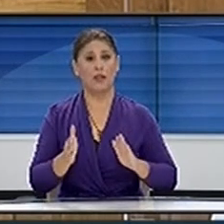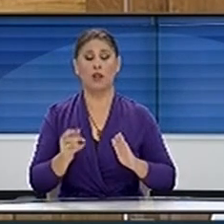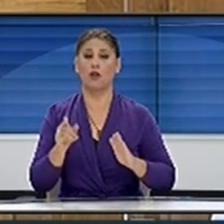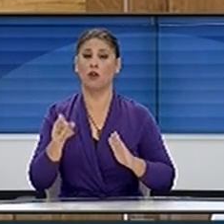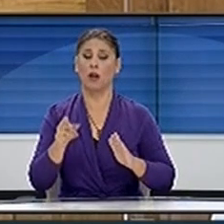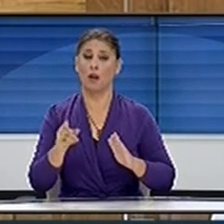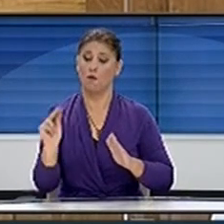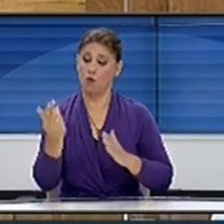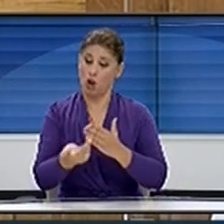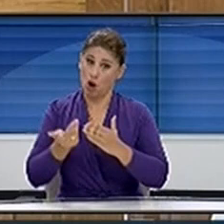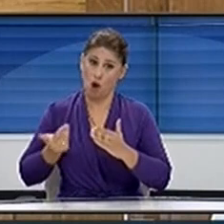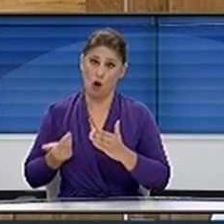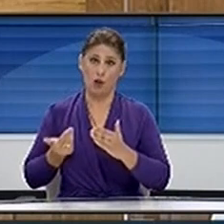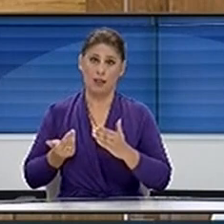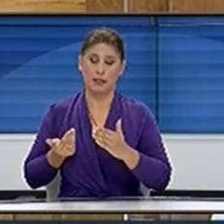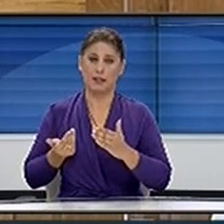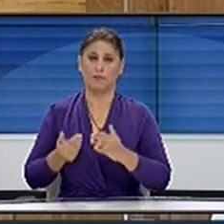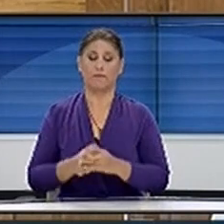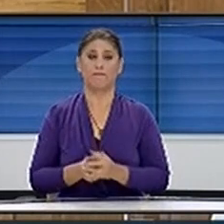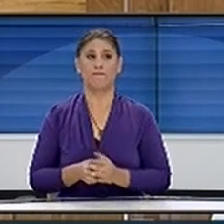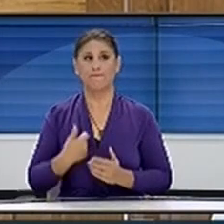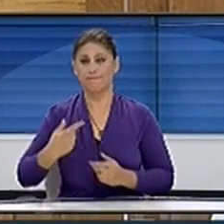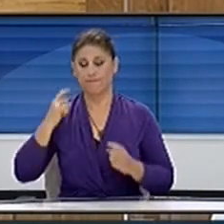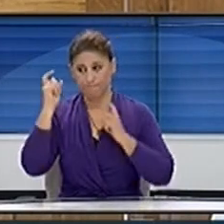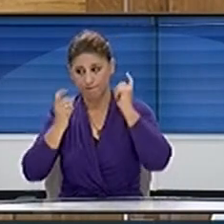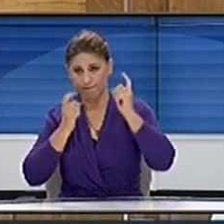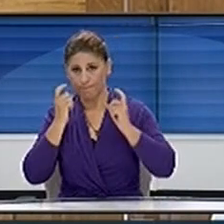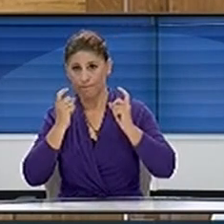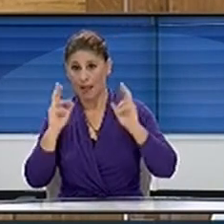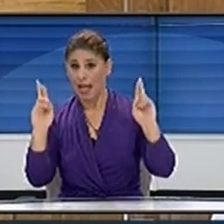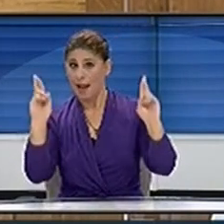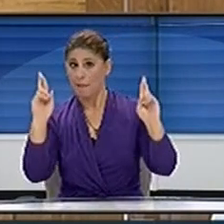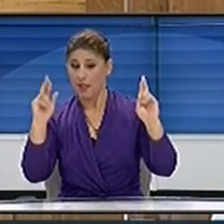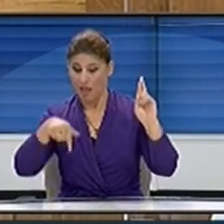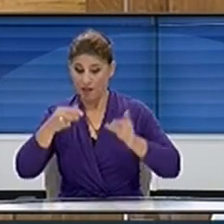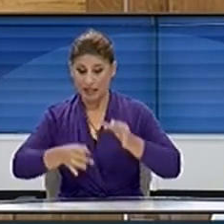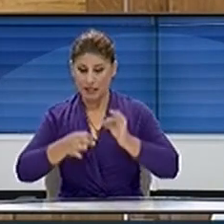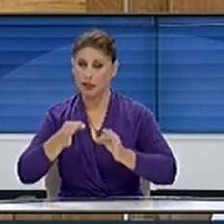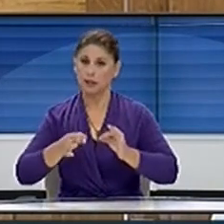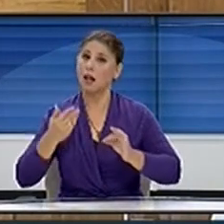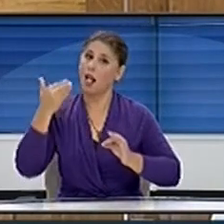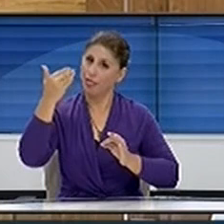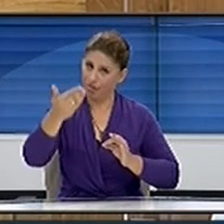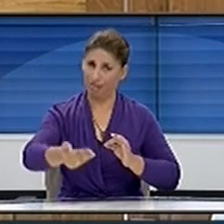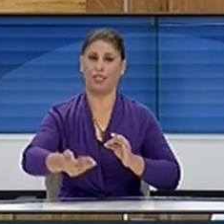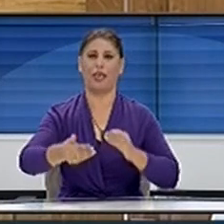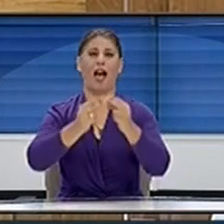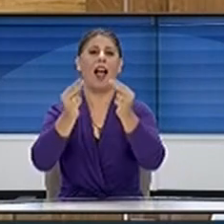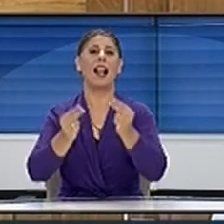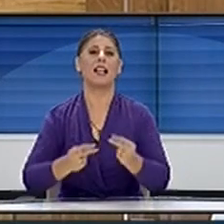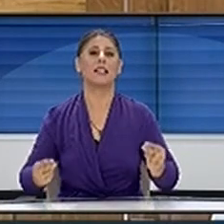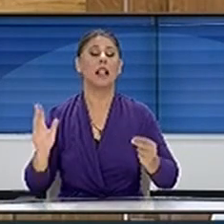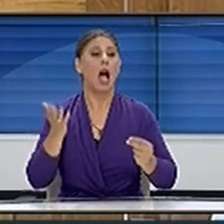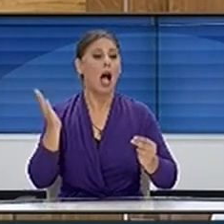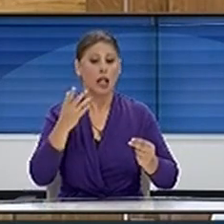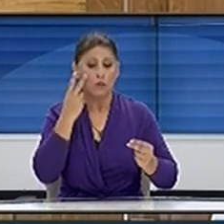νωρίτερα, με την ελπίδα ότι θα οδηγήσει σε λύσεις. Λύσεις οι οποίες θα καλύπτουν τα